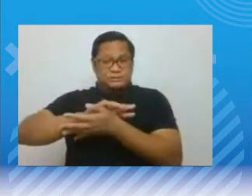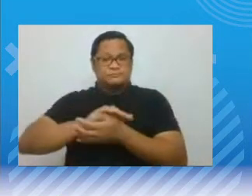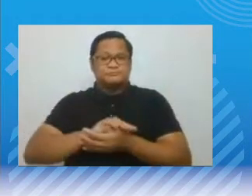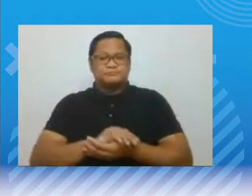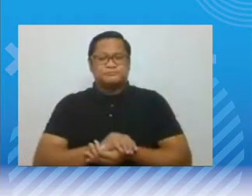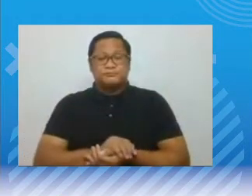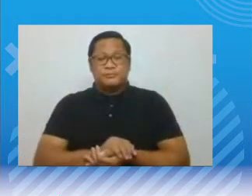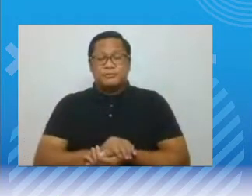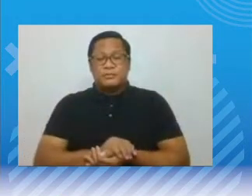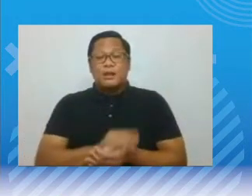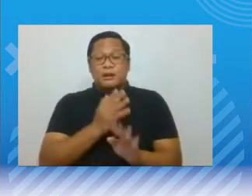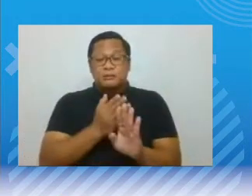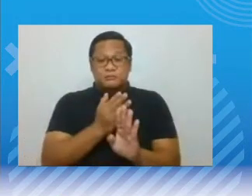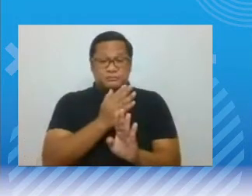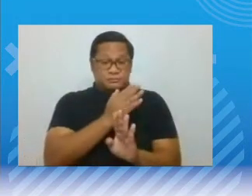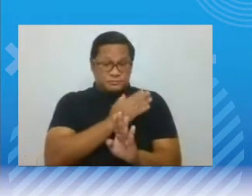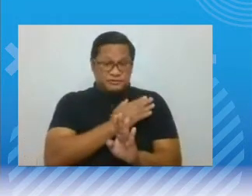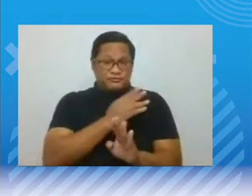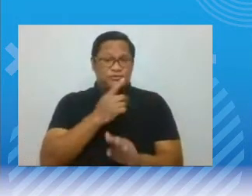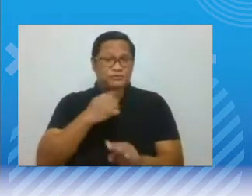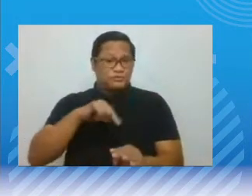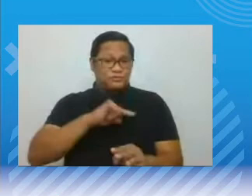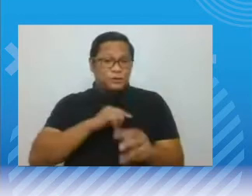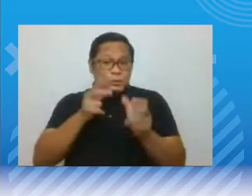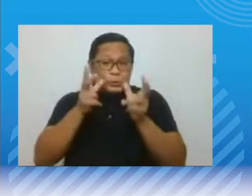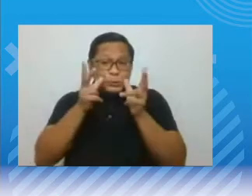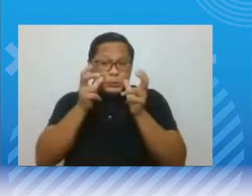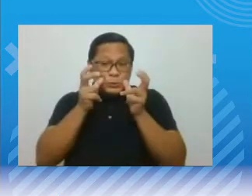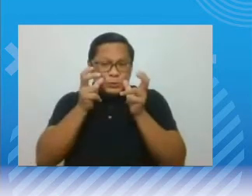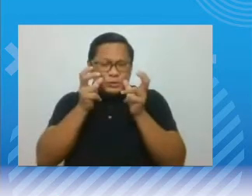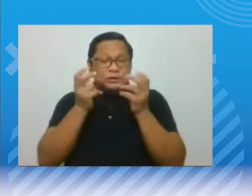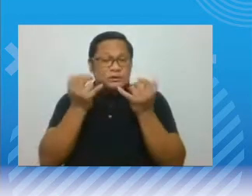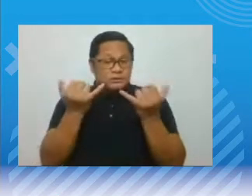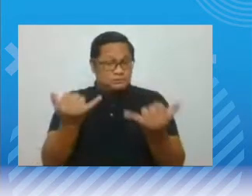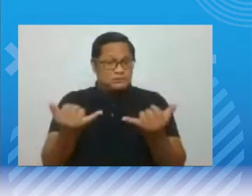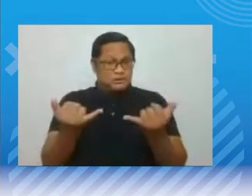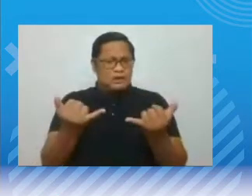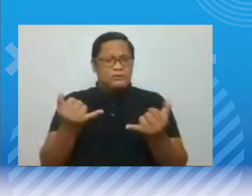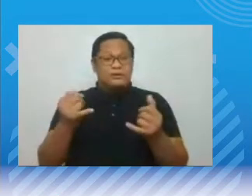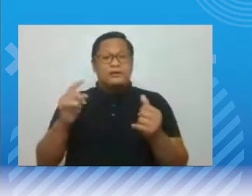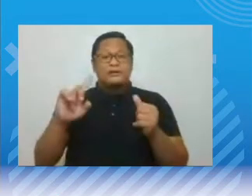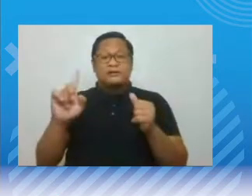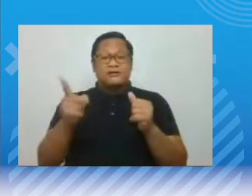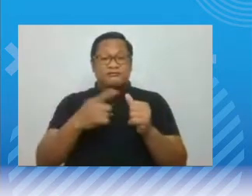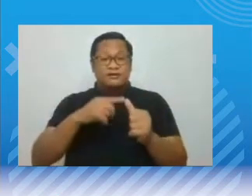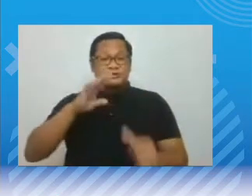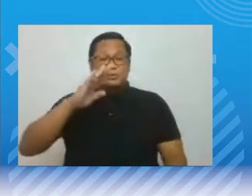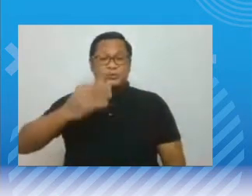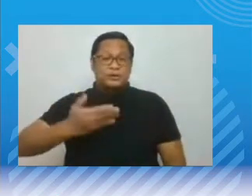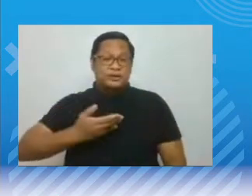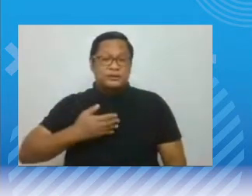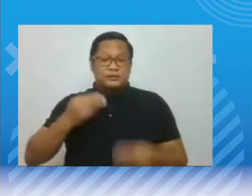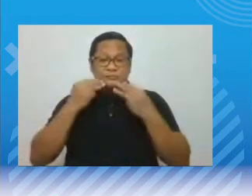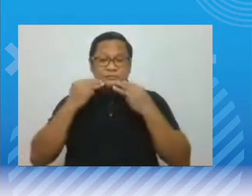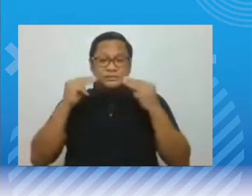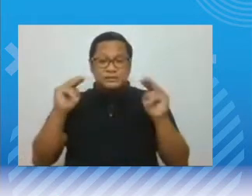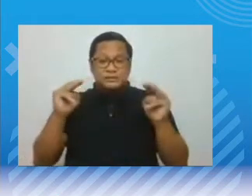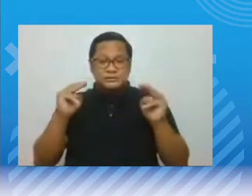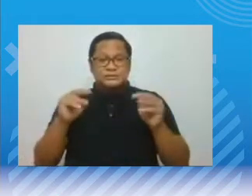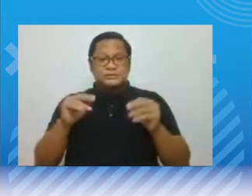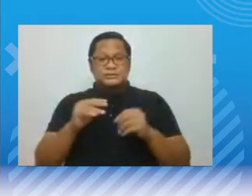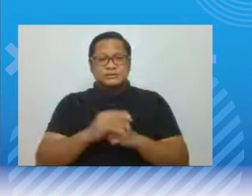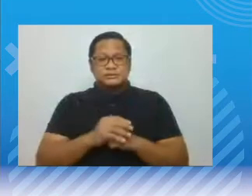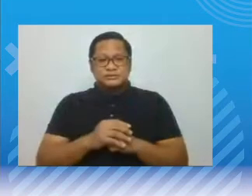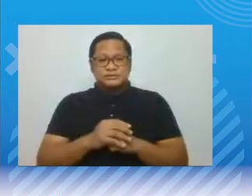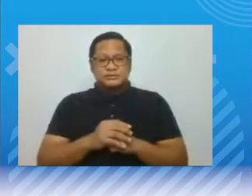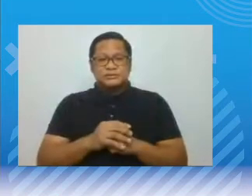makinig sa mga presentation ngayong araw, pakinggan po muna natin ang paunang salita mula kay Director Roger B. Masapol, ang